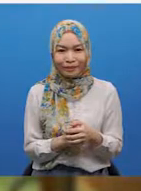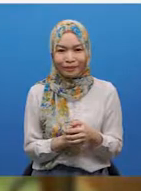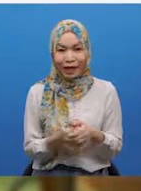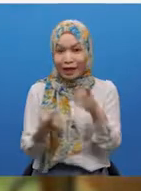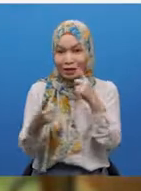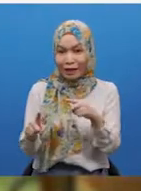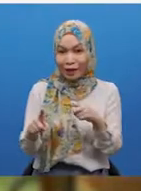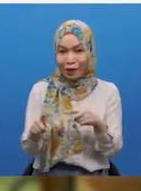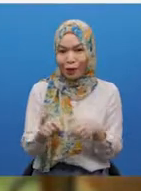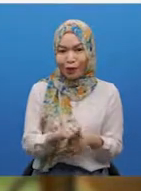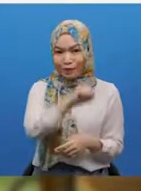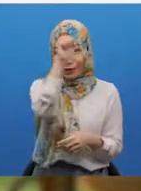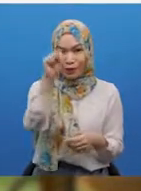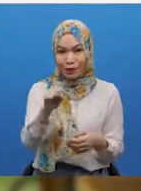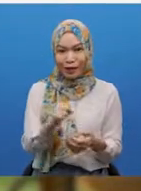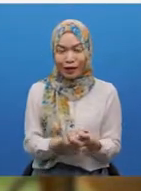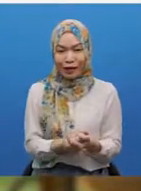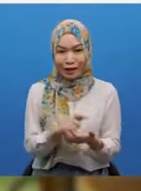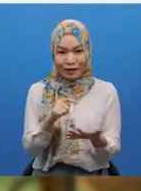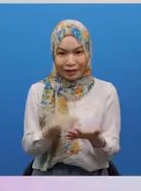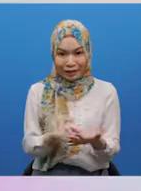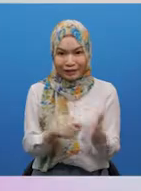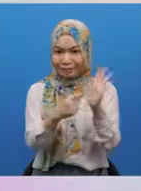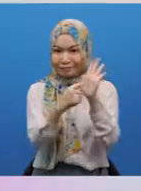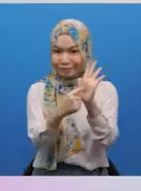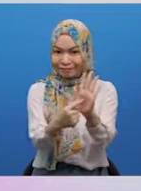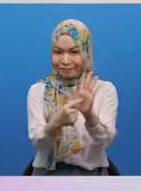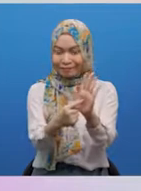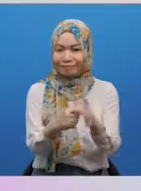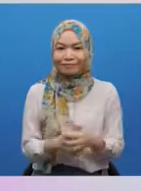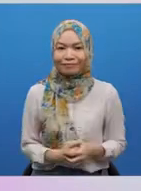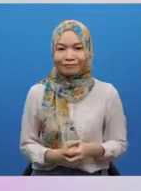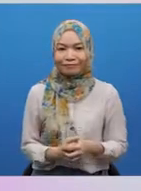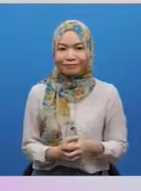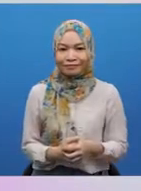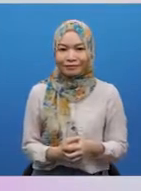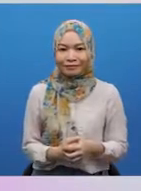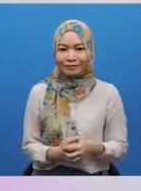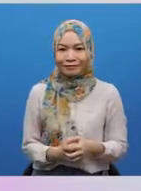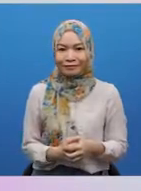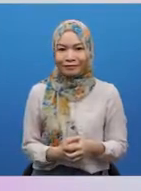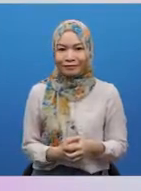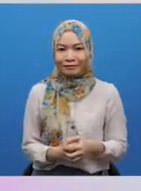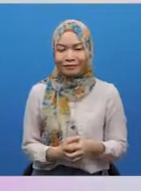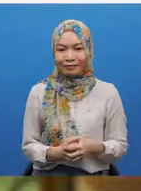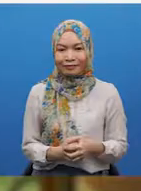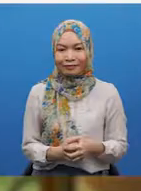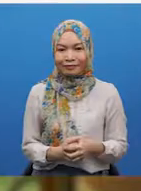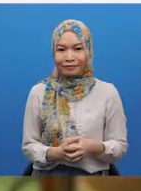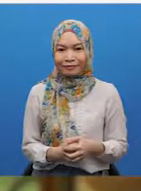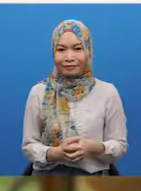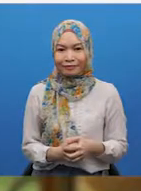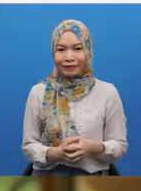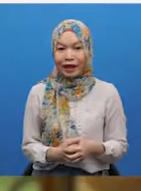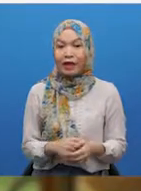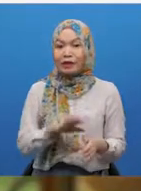Sila jawab soalan pengukuhan melalui paparan slide ini. Cikgu harap semua pelajar